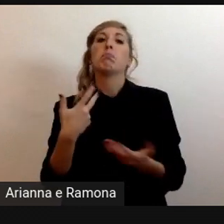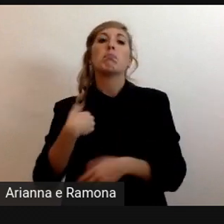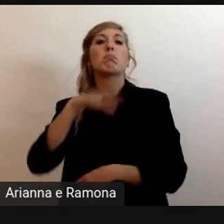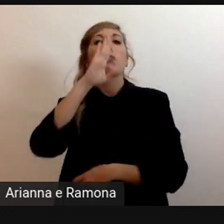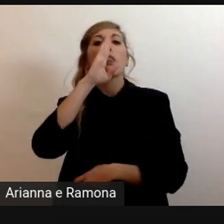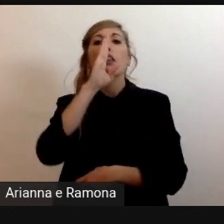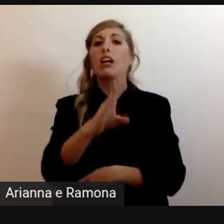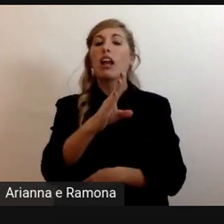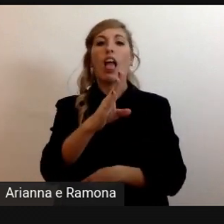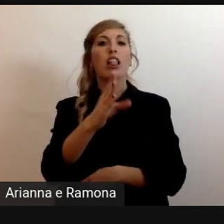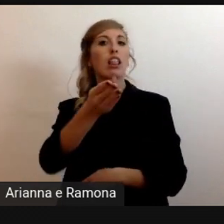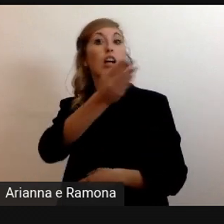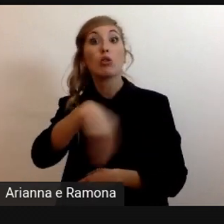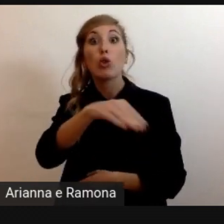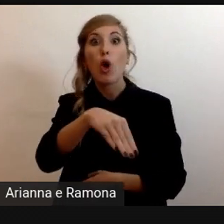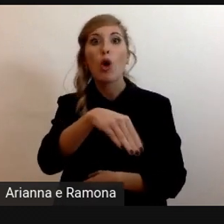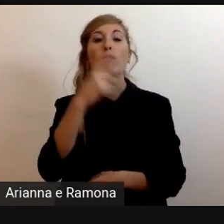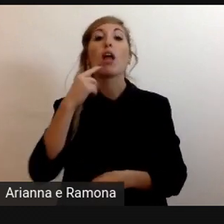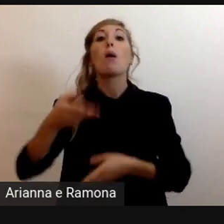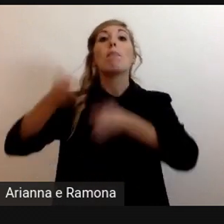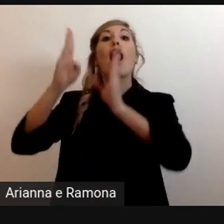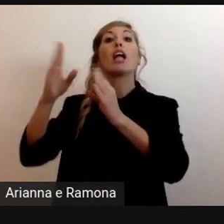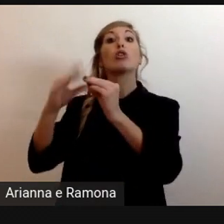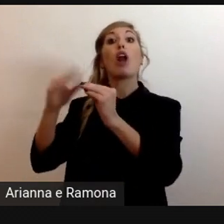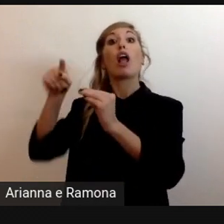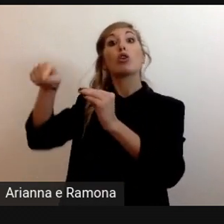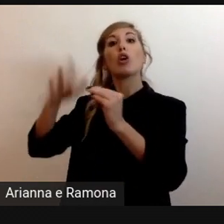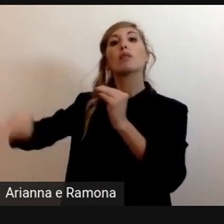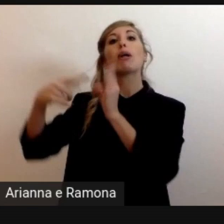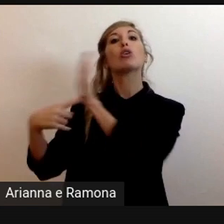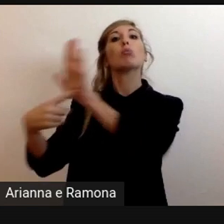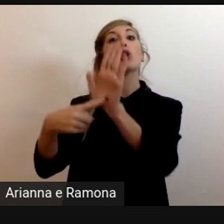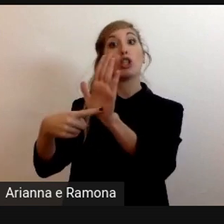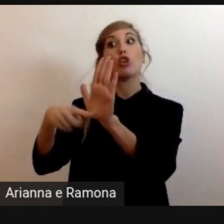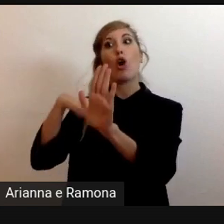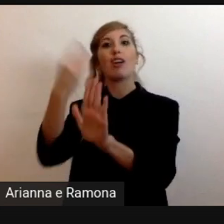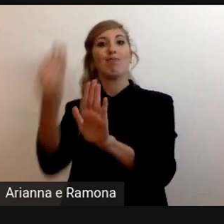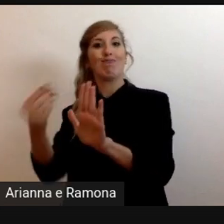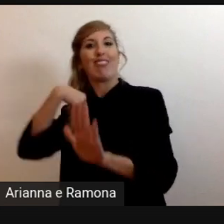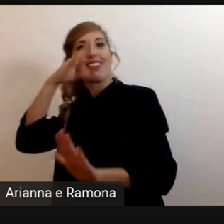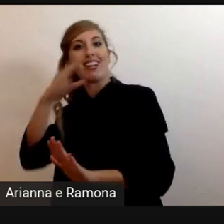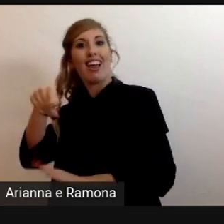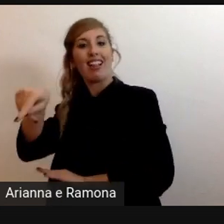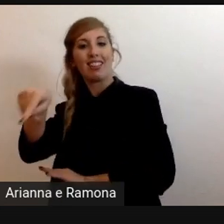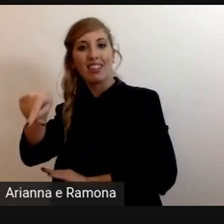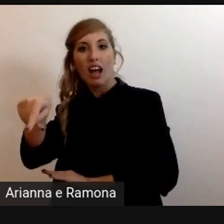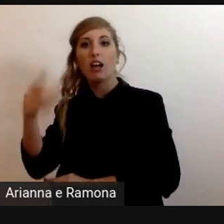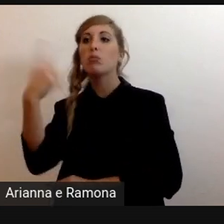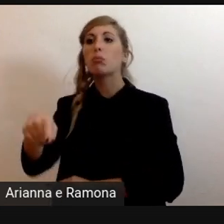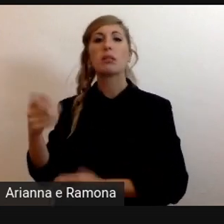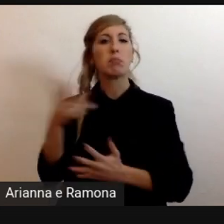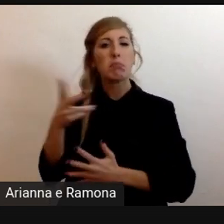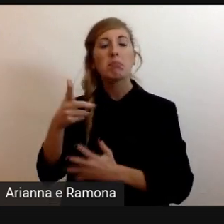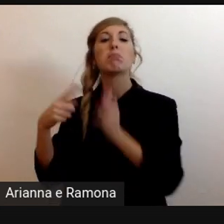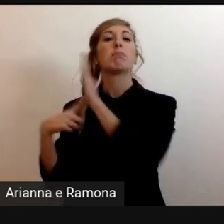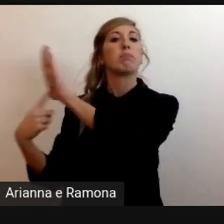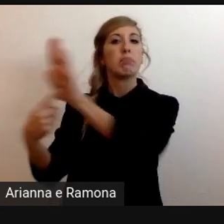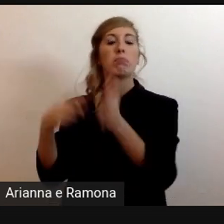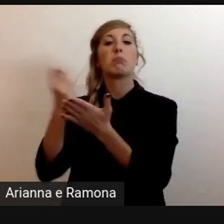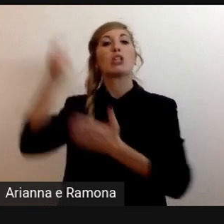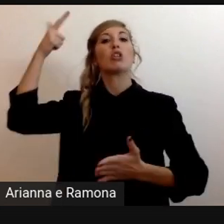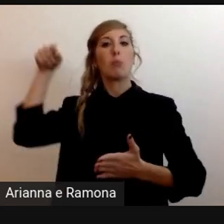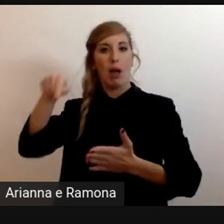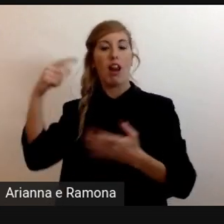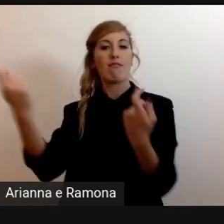spazi espositivi di palazzo della ragione in cui si che è una delle principale face che una grande